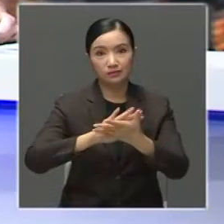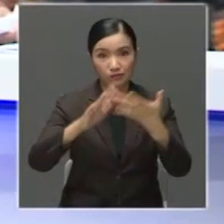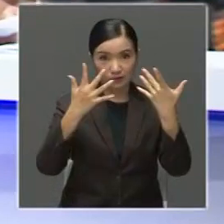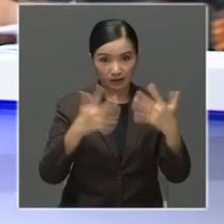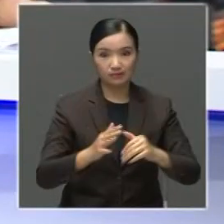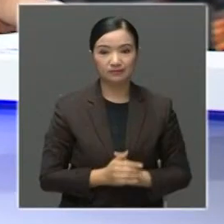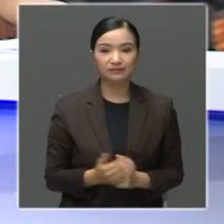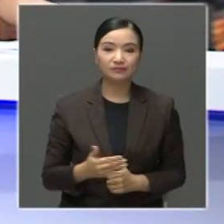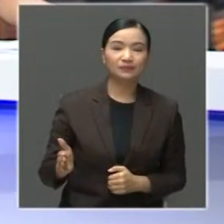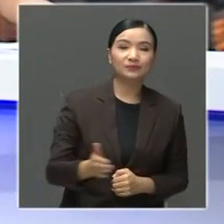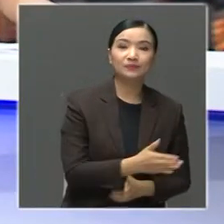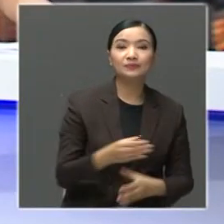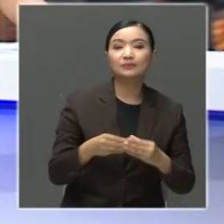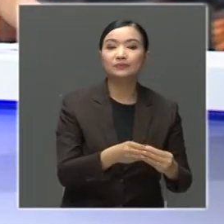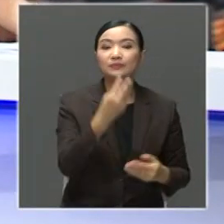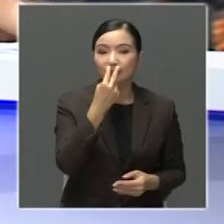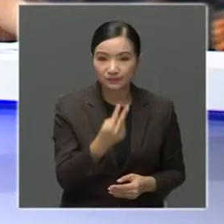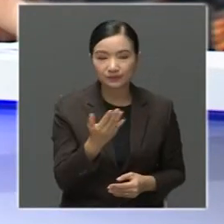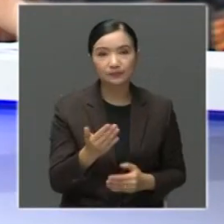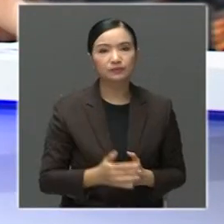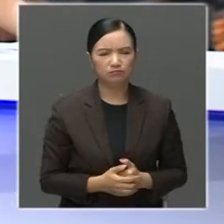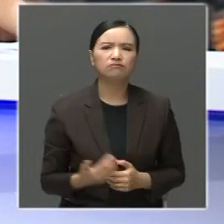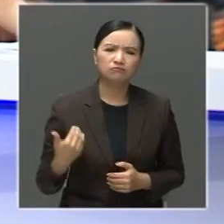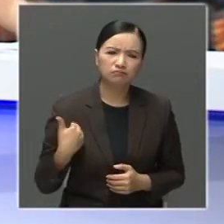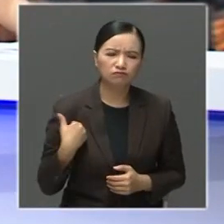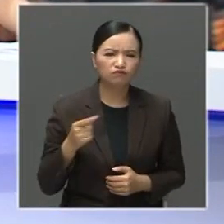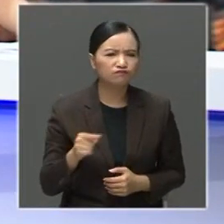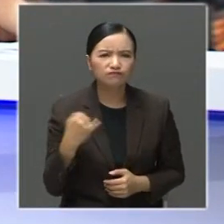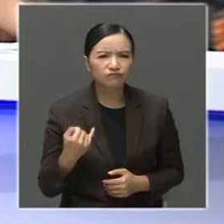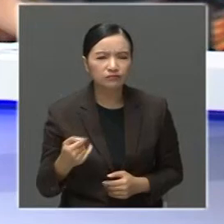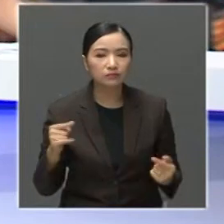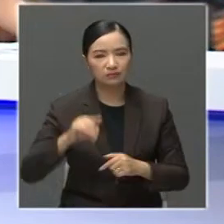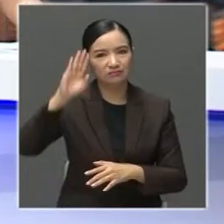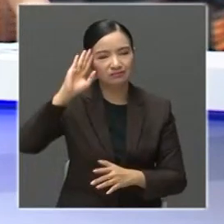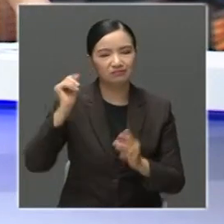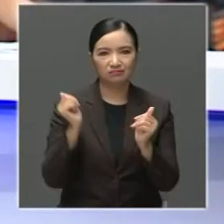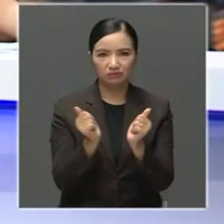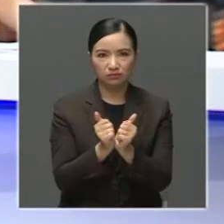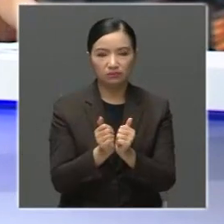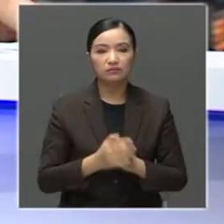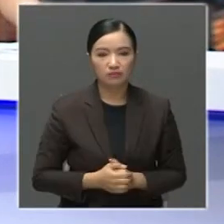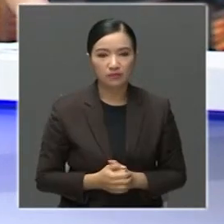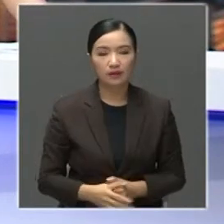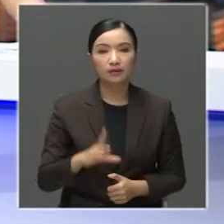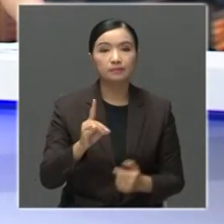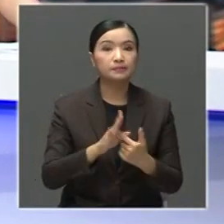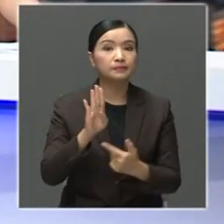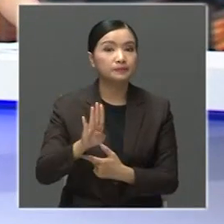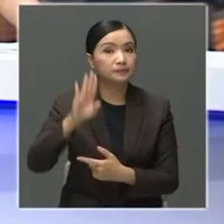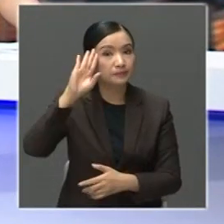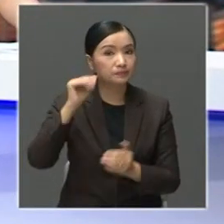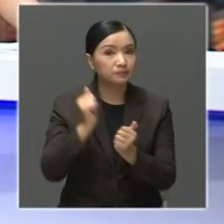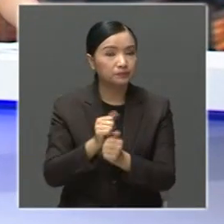ผู้ชมคะสลับพาไปตามความคืบหน้าเรื่องนี้กันหน่อยต้องบอกว่าเป็นเรื่องเฉาของวงการตำรวจเลยนะคะเมื่อดาบตำรวจนายหนึ่งเขา